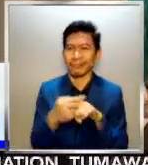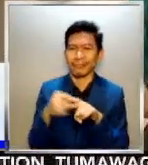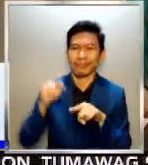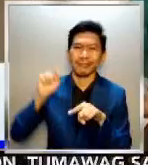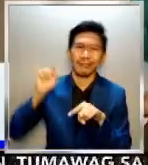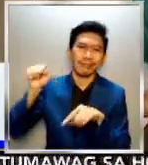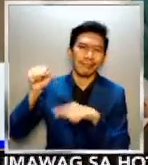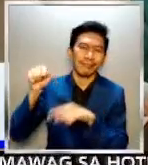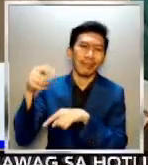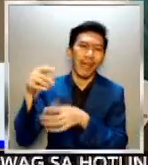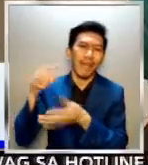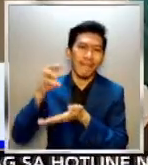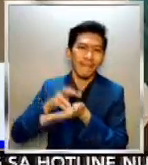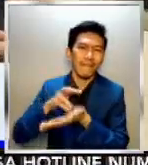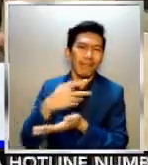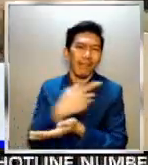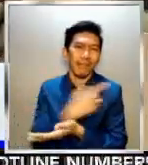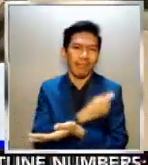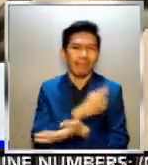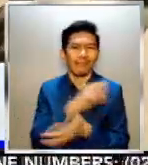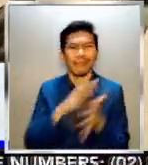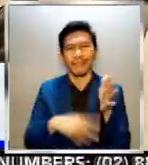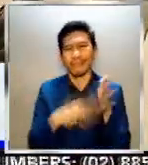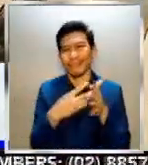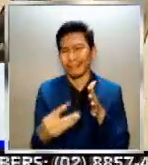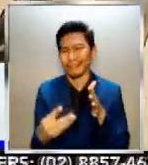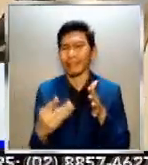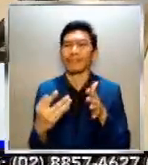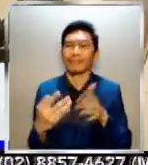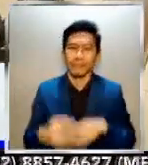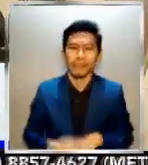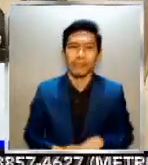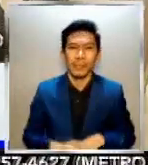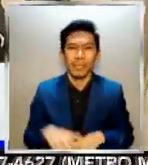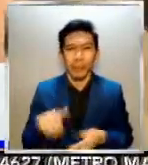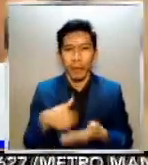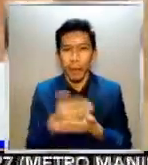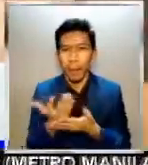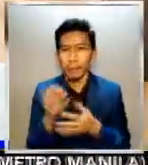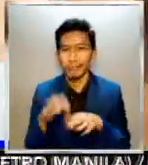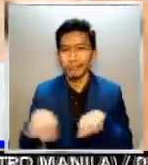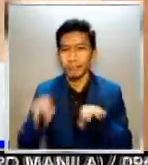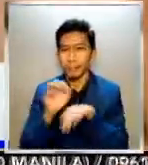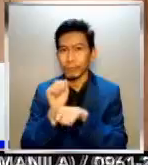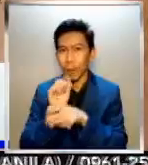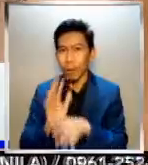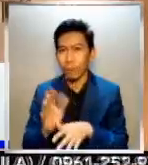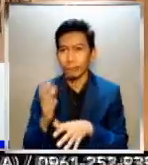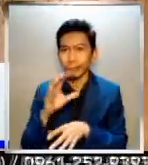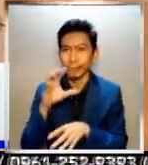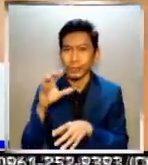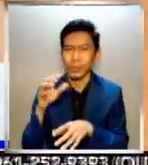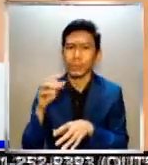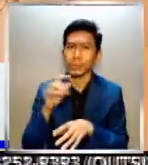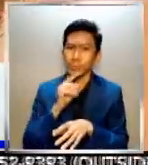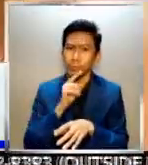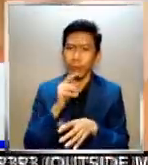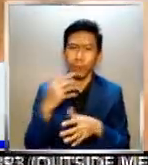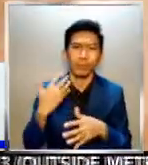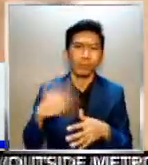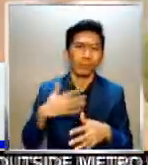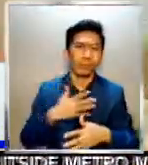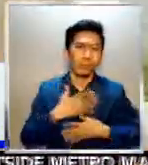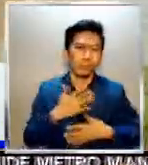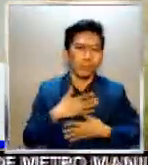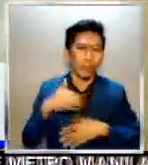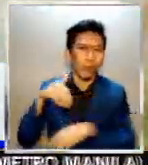sites during regular hours. Ang ilang essential workers na kasamang nagpabakuna, ikinatuwa ang panggabing schedule dahil hindi na raw kailangan lumiban